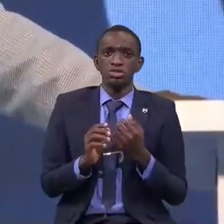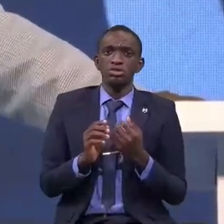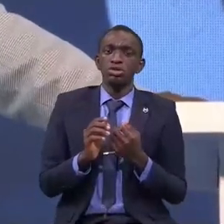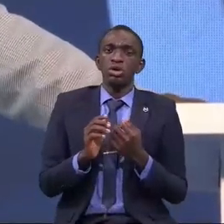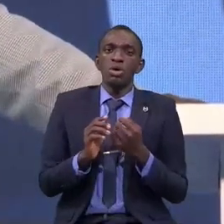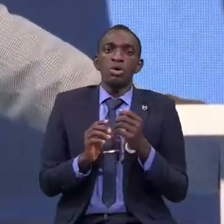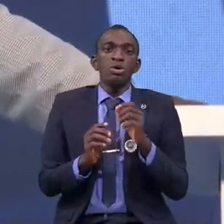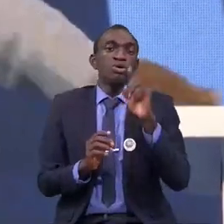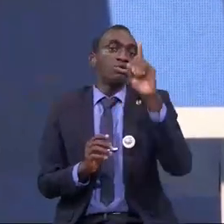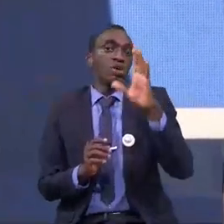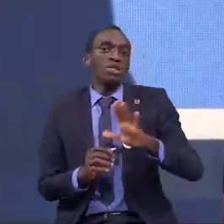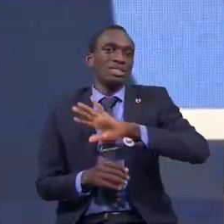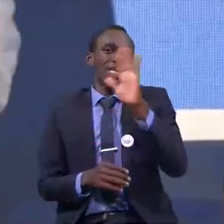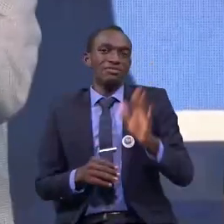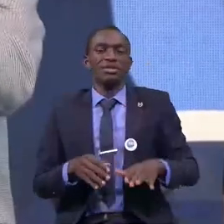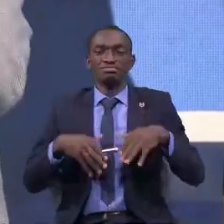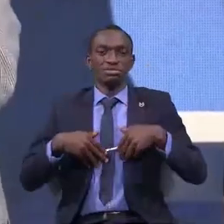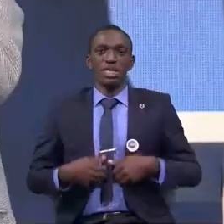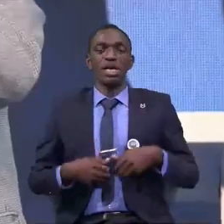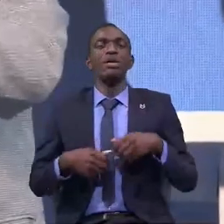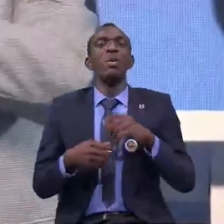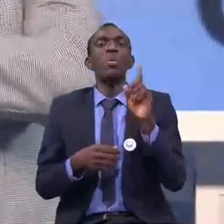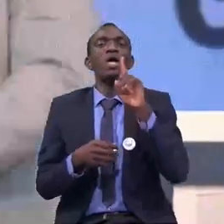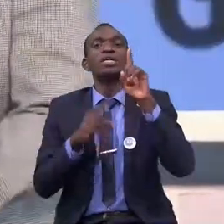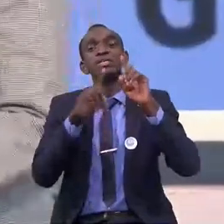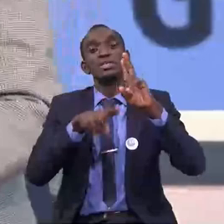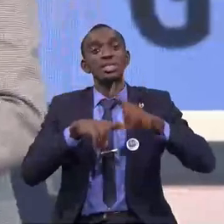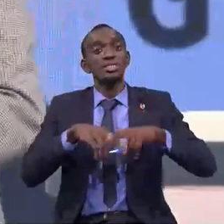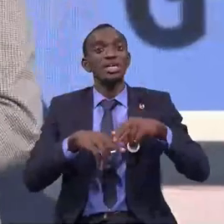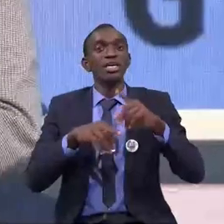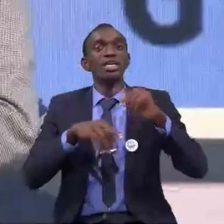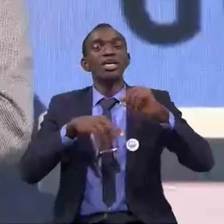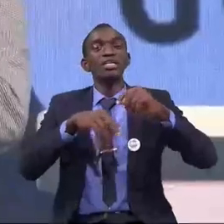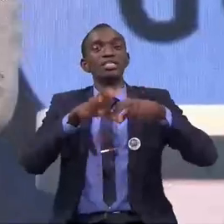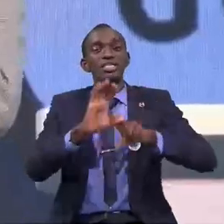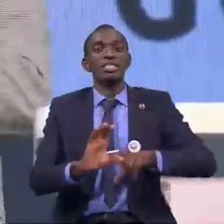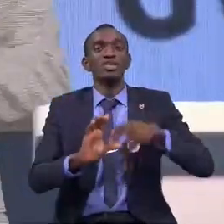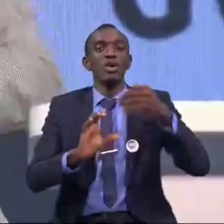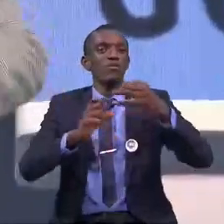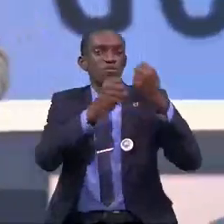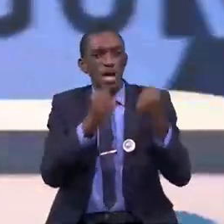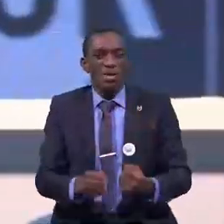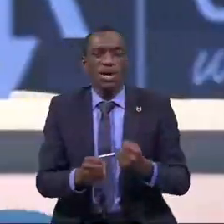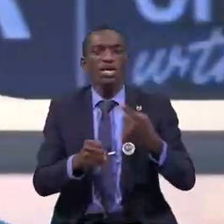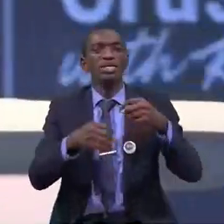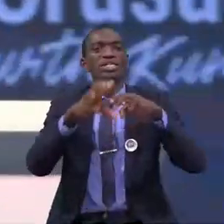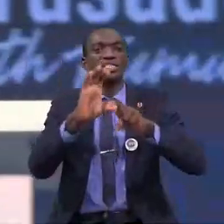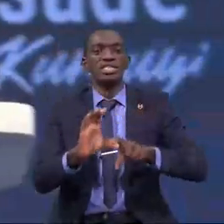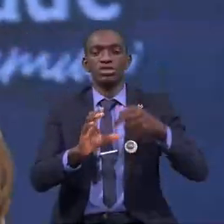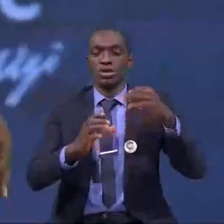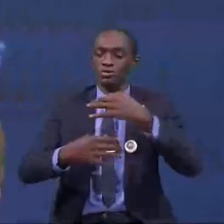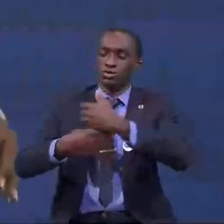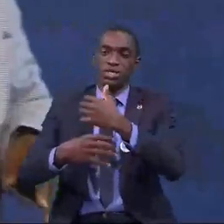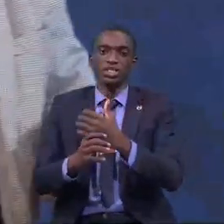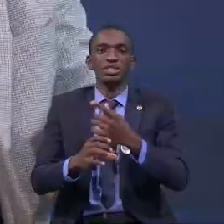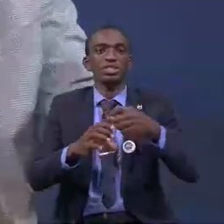quitte jamais son trône. Le trône de puissance, le trône de la création,